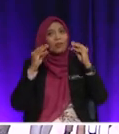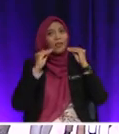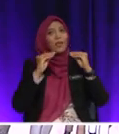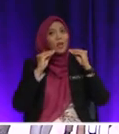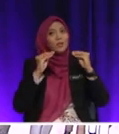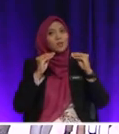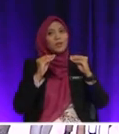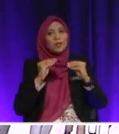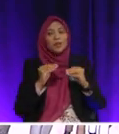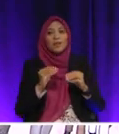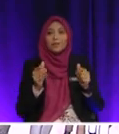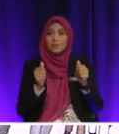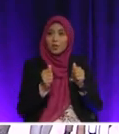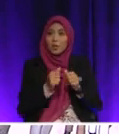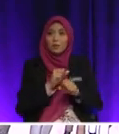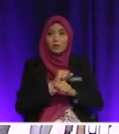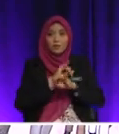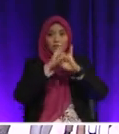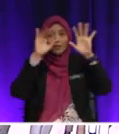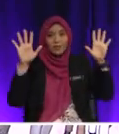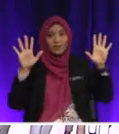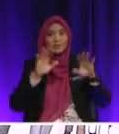jelas dan mereka Paham dan sesungguhnya seharusnya